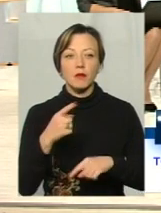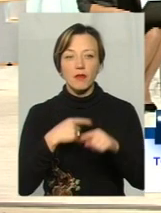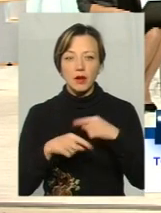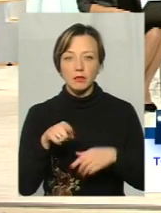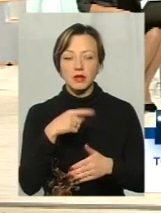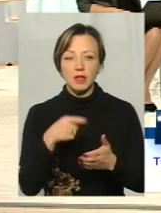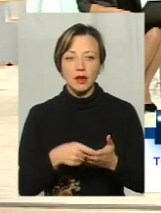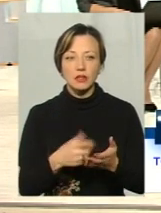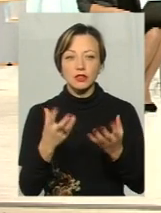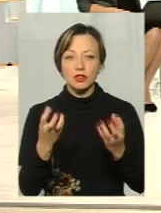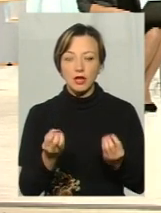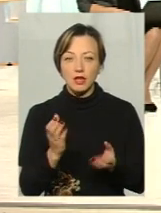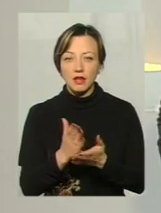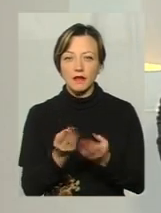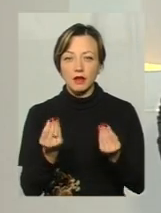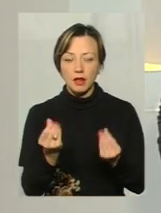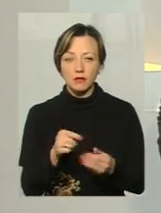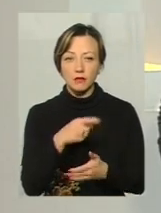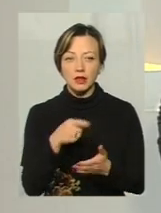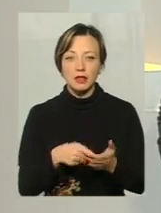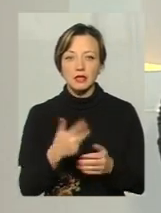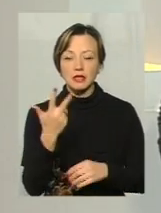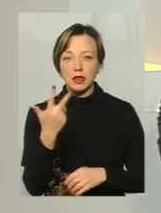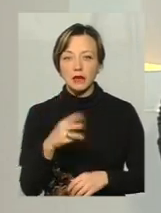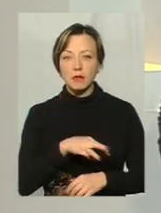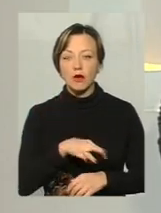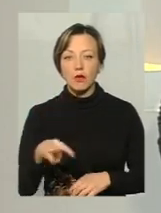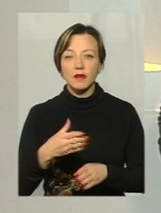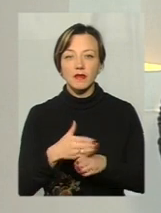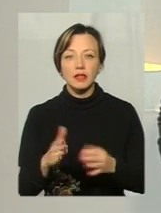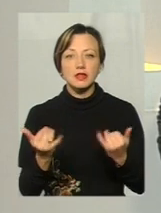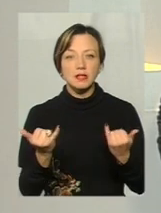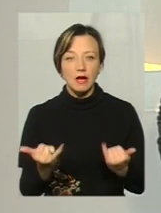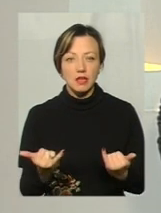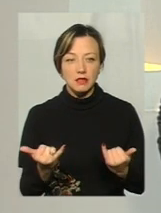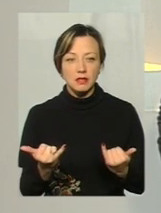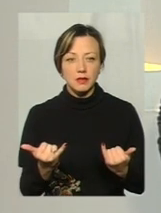повернемося, але ж все-таки ще є фінансове питання. Оцих 3 мільйони, які виділили зараз на